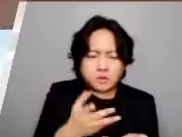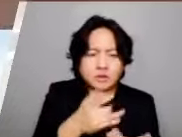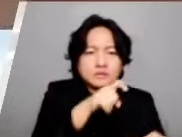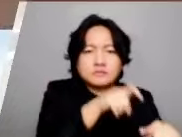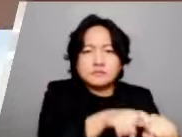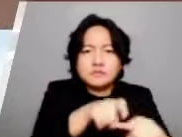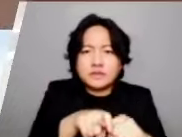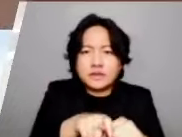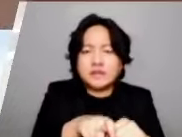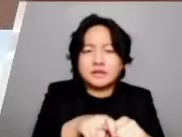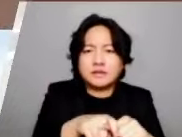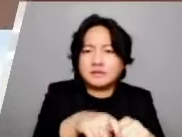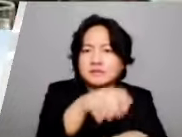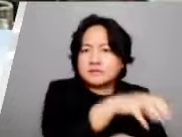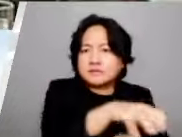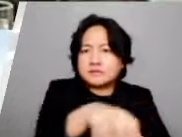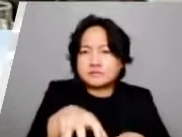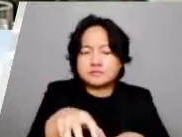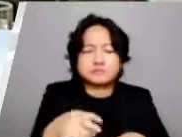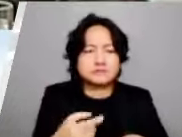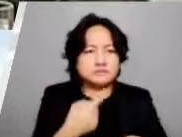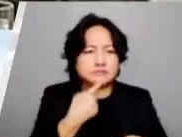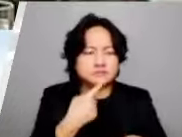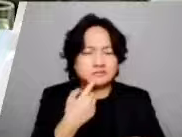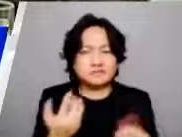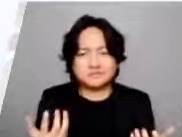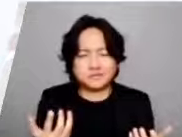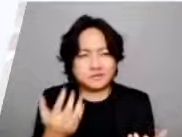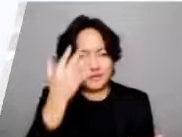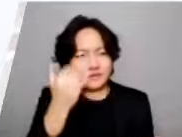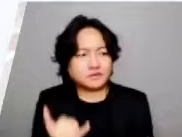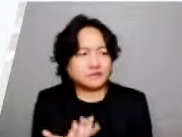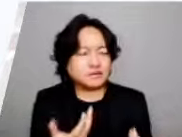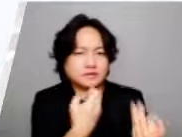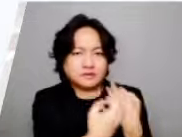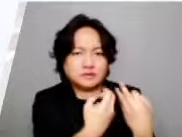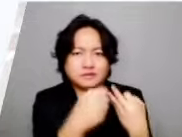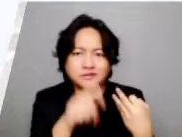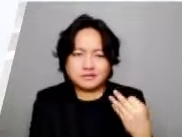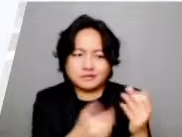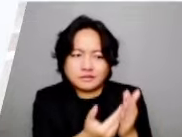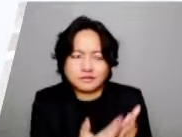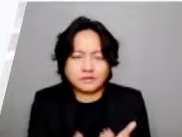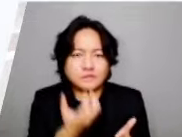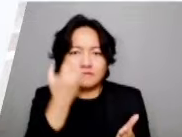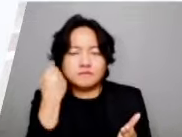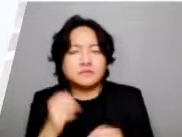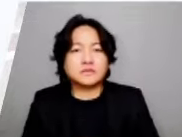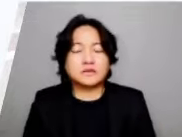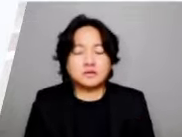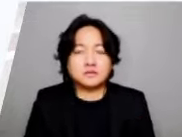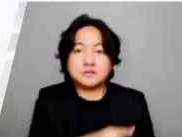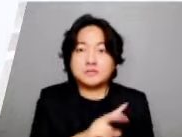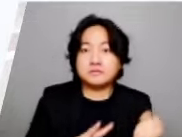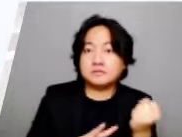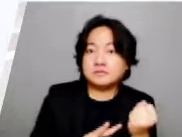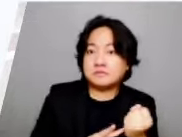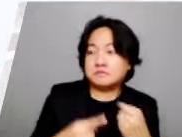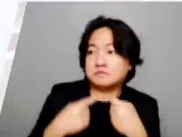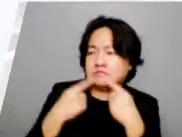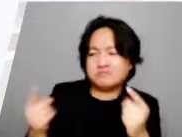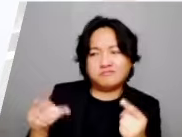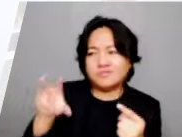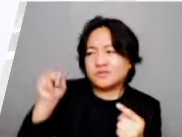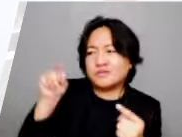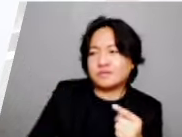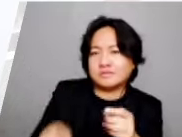opisyal ng OVP na hindi nakadalo sa pagdinig. Sa isang pahayag, nanindigan ng OVP na hindi kailangan ng pagdinig dahil hindi